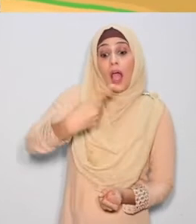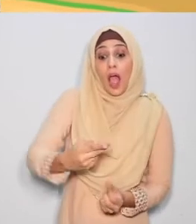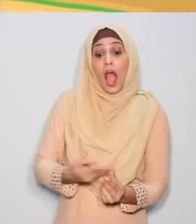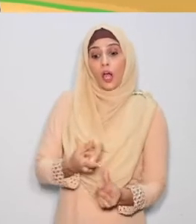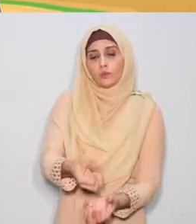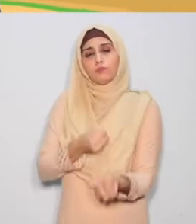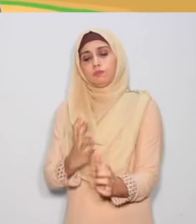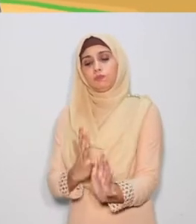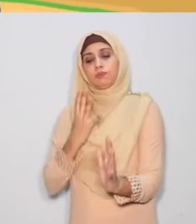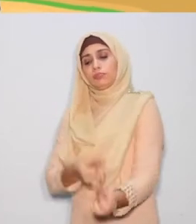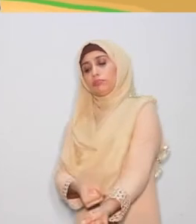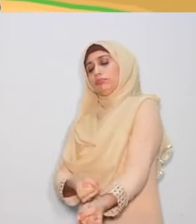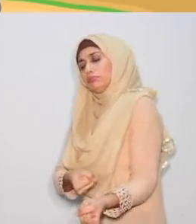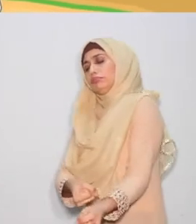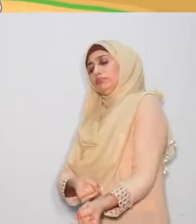ने आलू को,